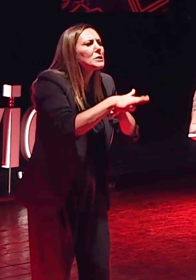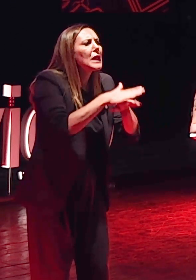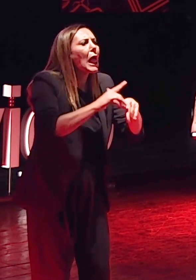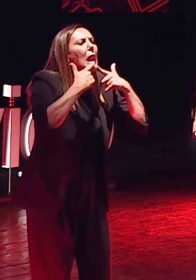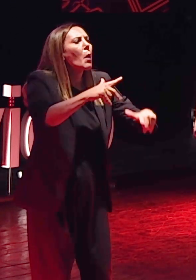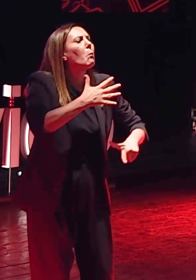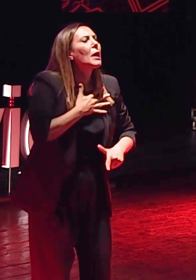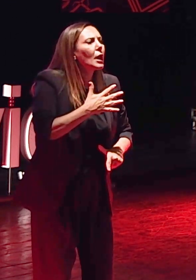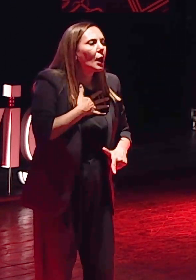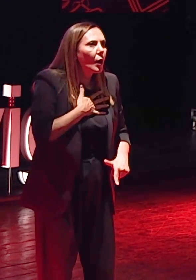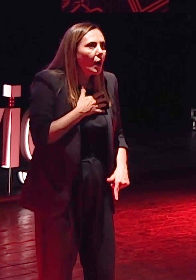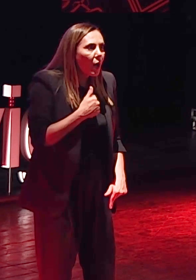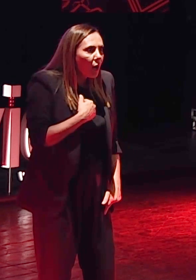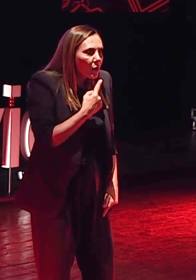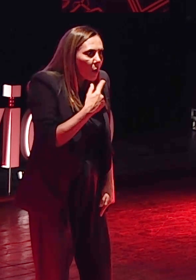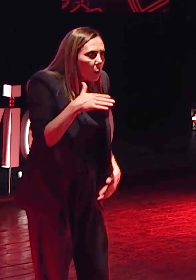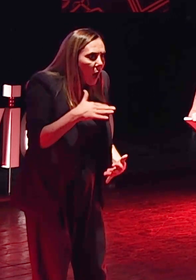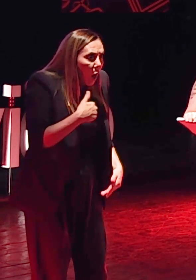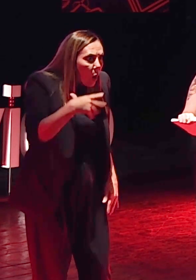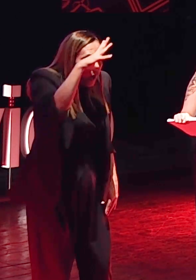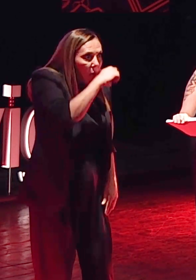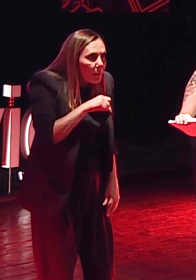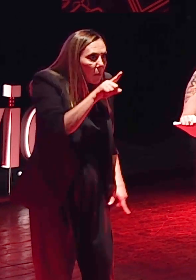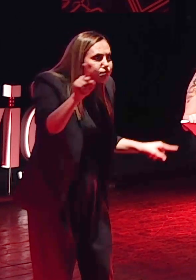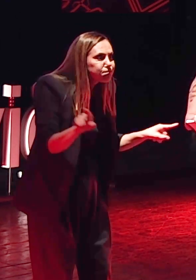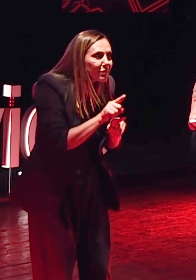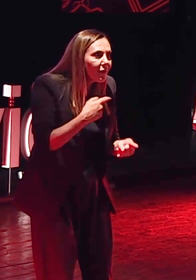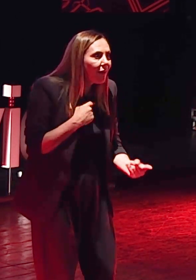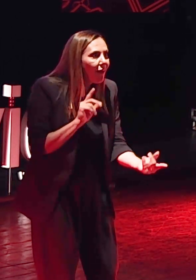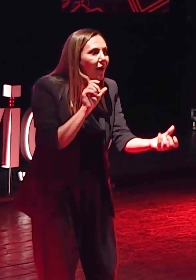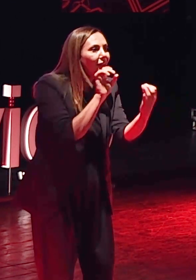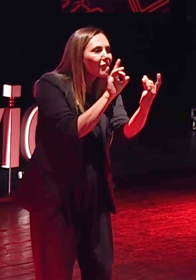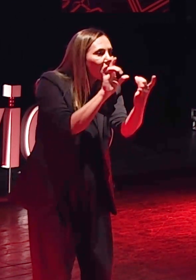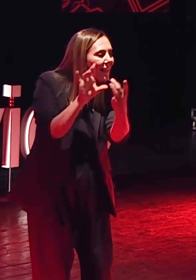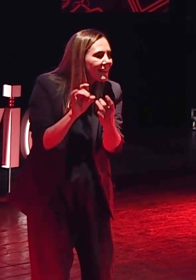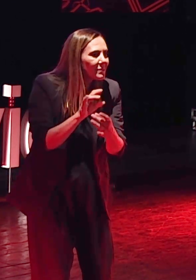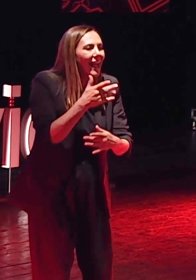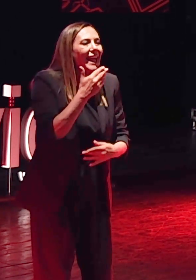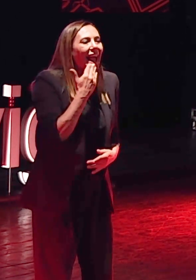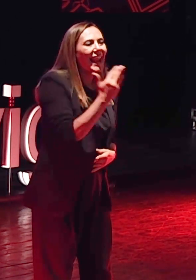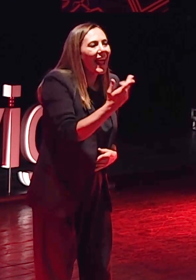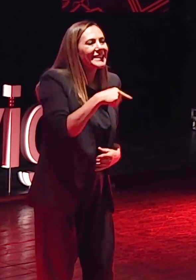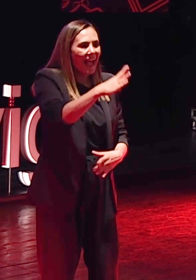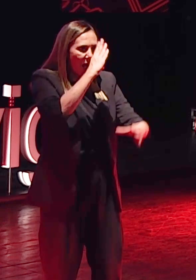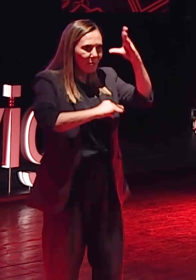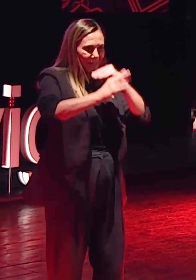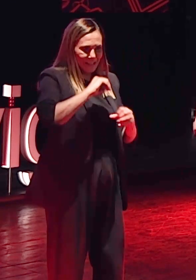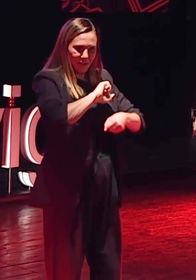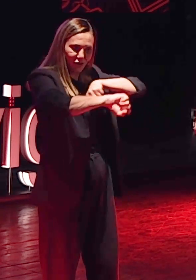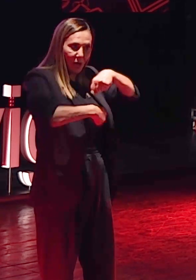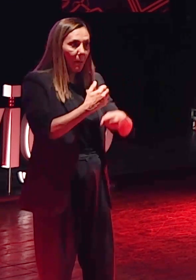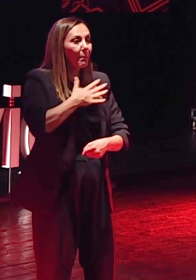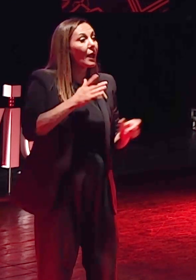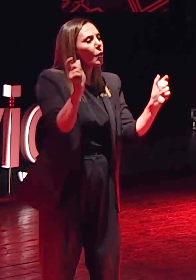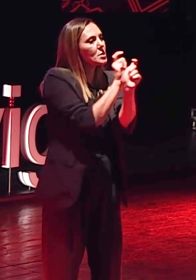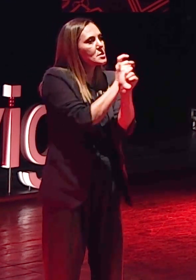e io dicevo Cavoli Però io capisco te Quindi grazie all'apprendimento cinestetico che per noi dislessici